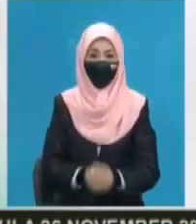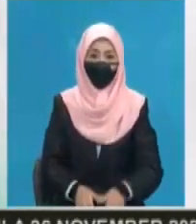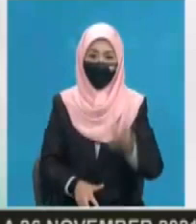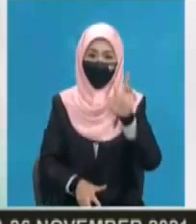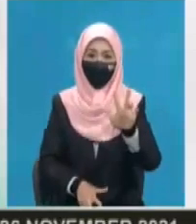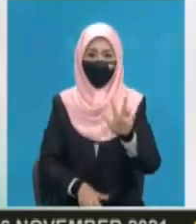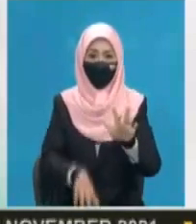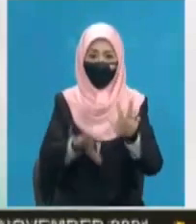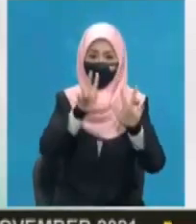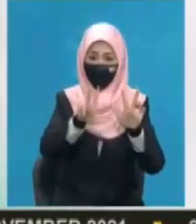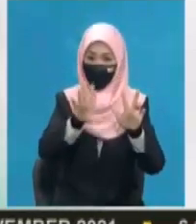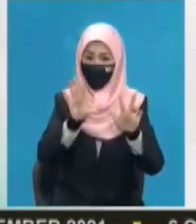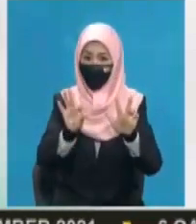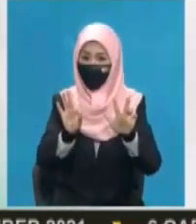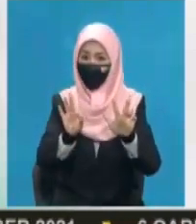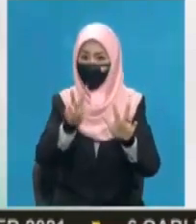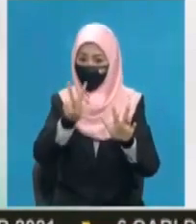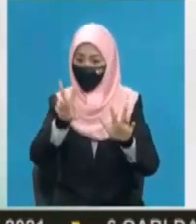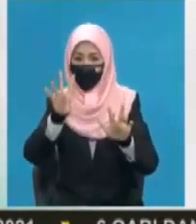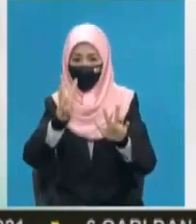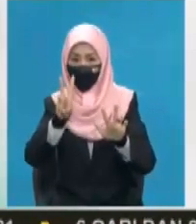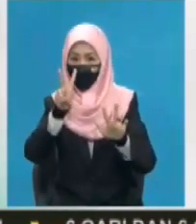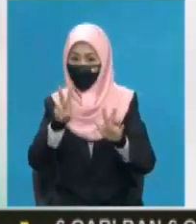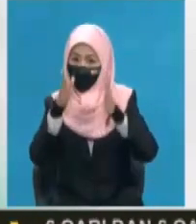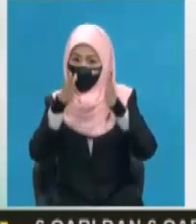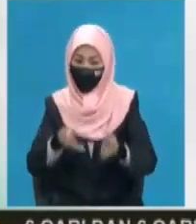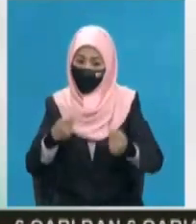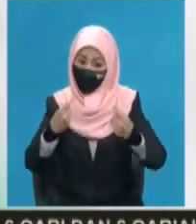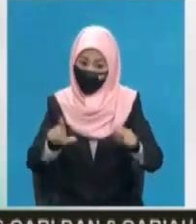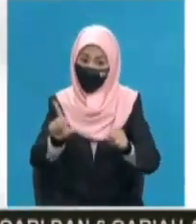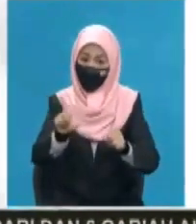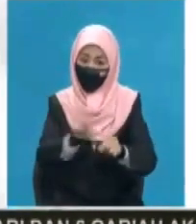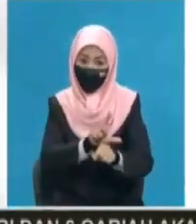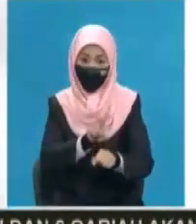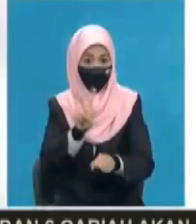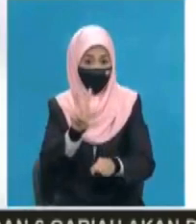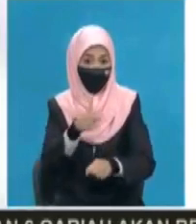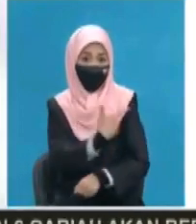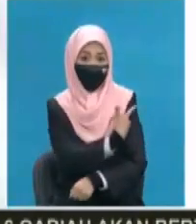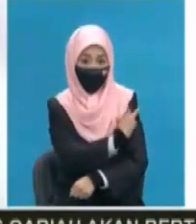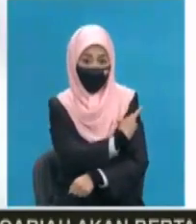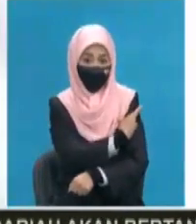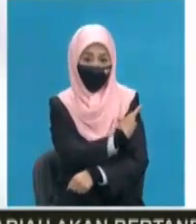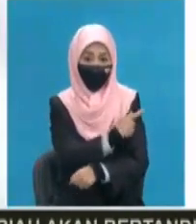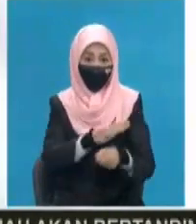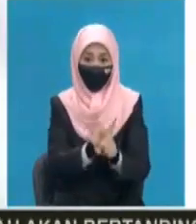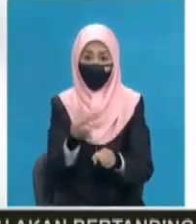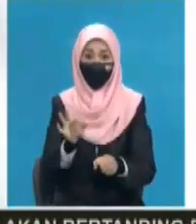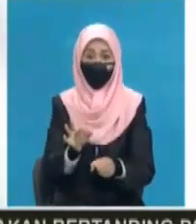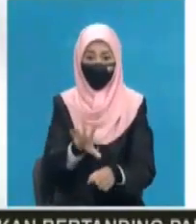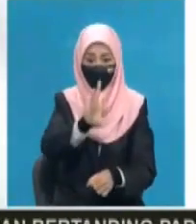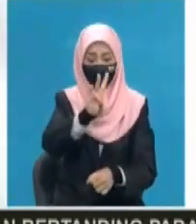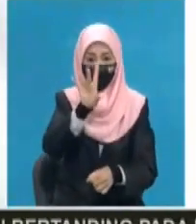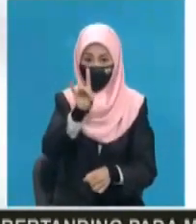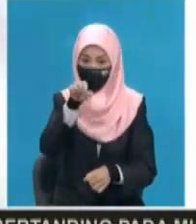330 9262 orang telah melengkapkan 2duos Vixion KE Which membahas yaitu